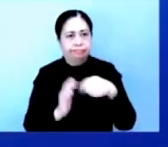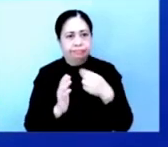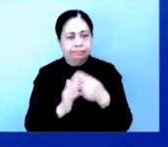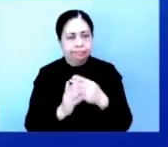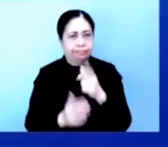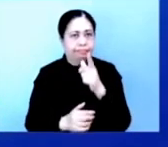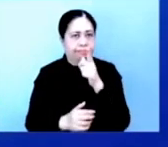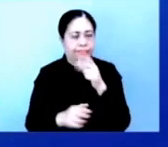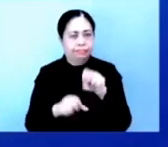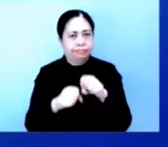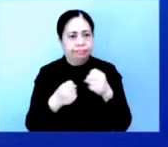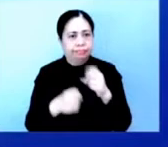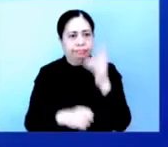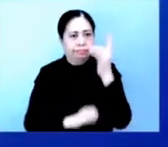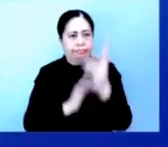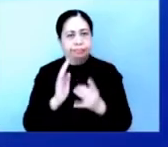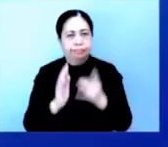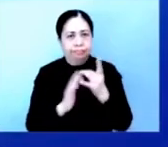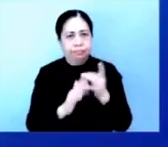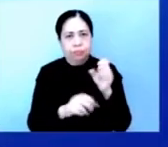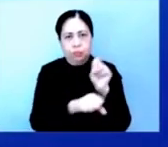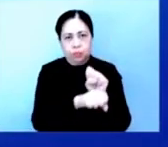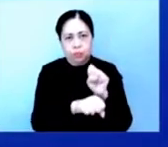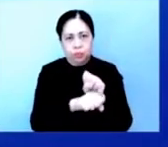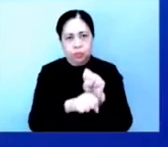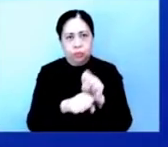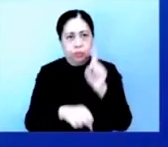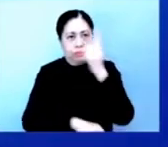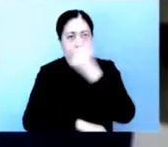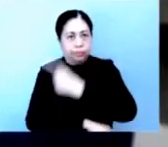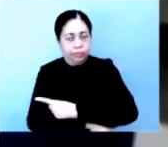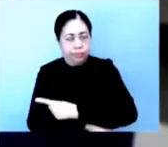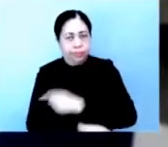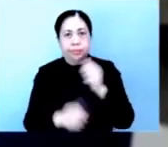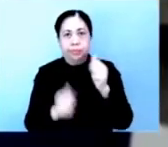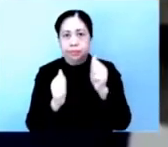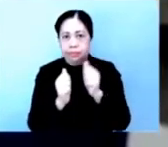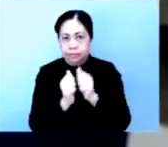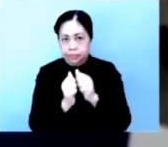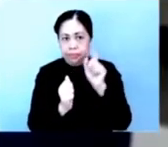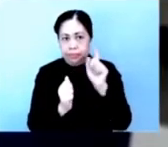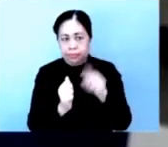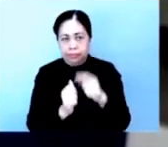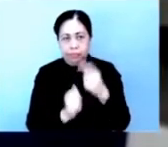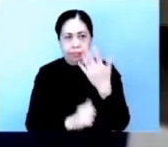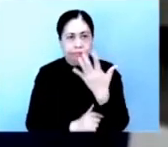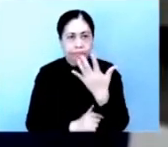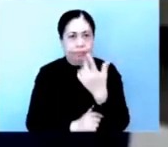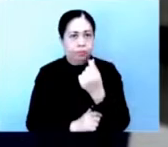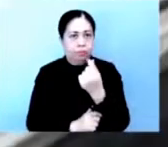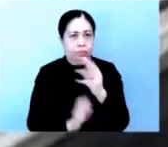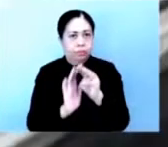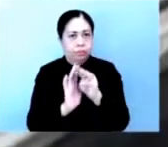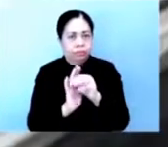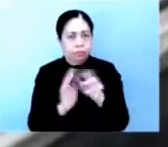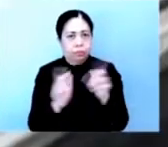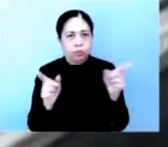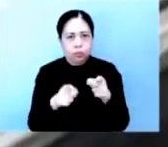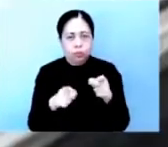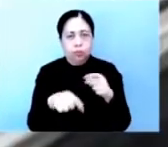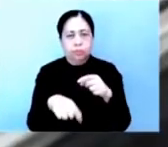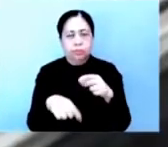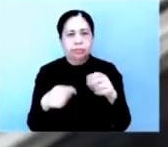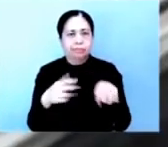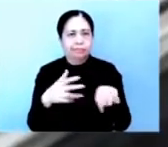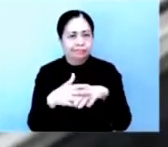sa 8 oras na trabaho sa isang araw. Kasama din dapat ang 5 to 20 minutes na short break sa